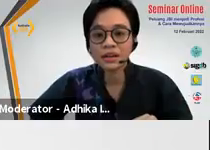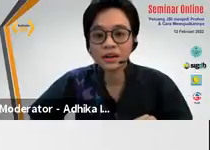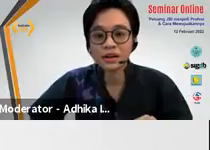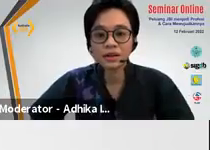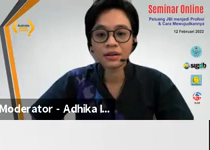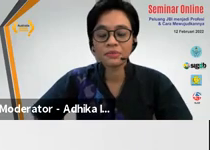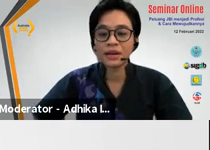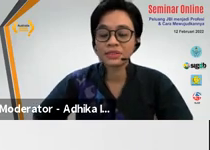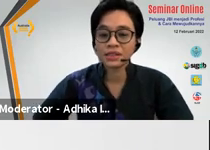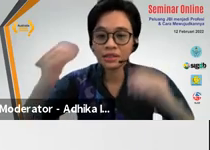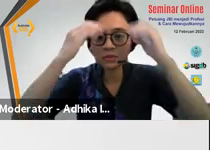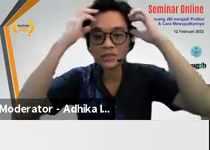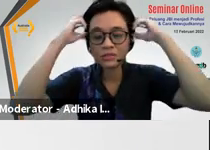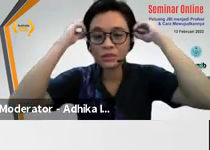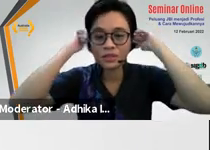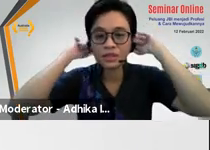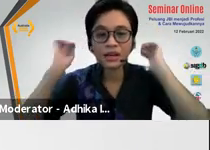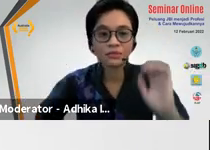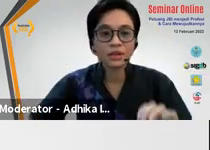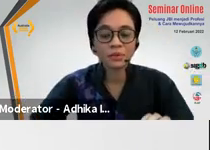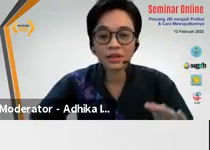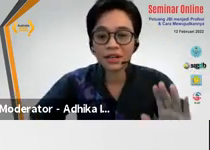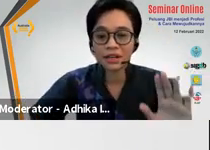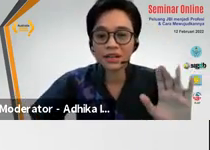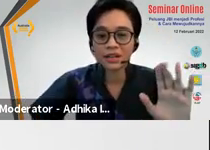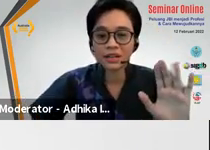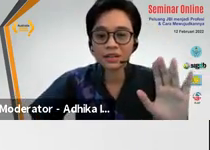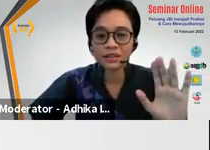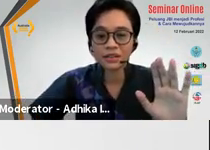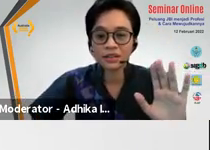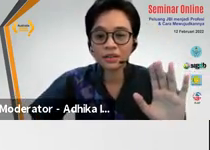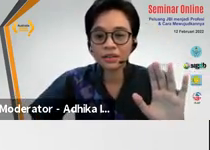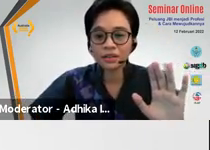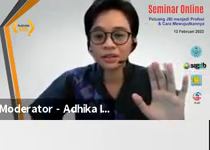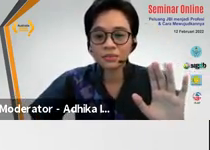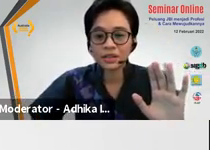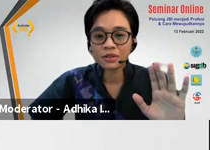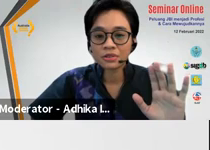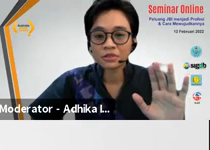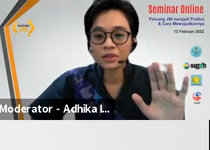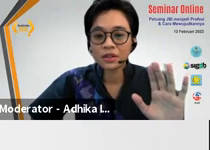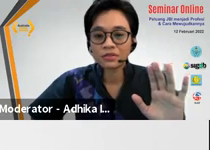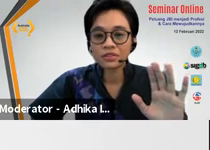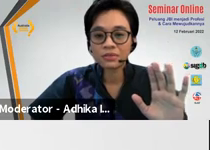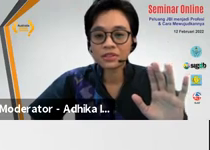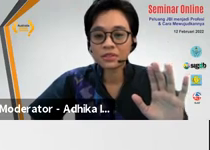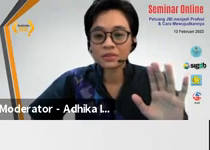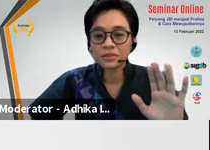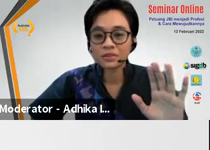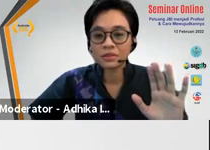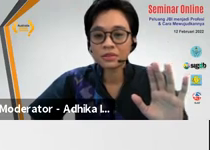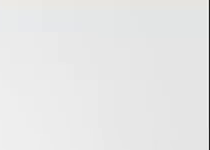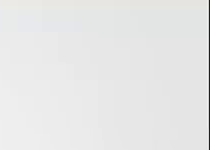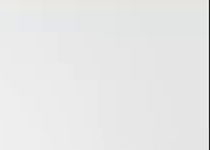ini wah Mbak Esti Ibu SY Sudah bisa terlihat bagaimana dengan yang lainnya saya harus minta konfirmasi